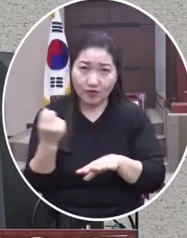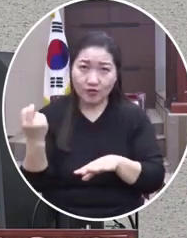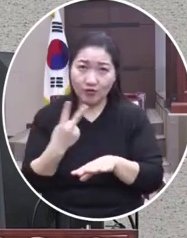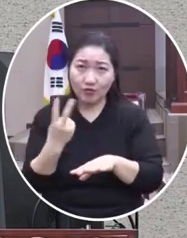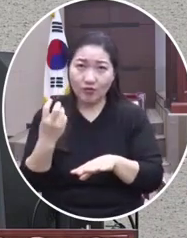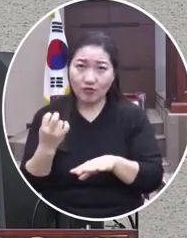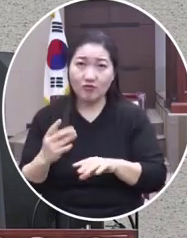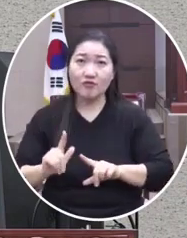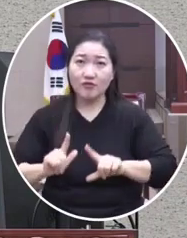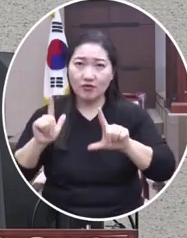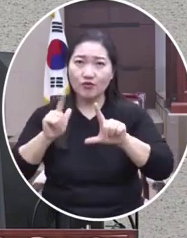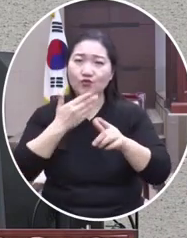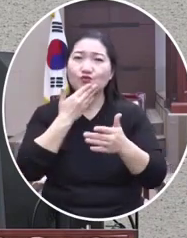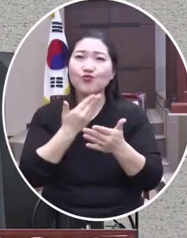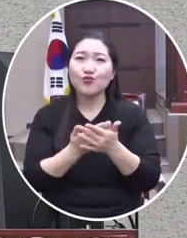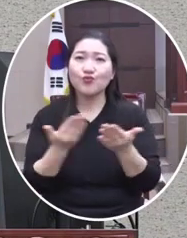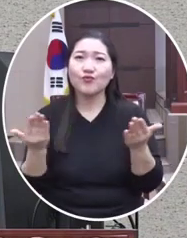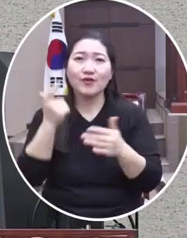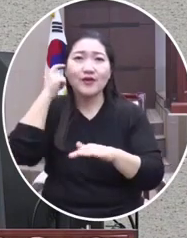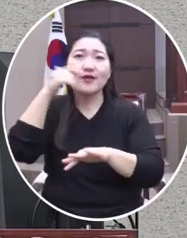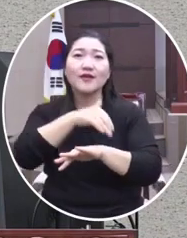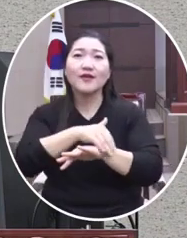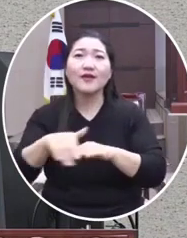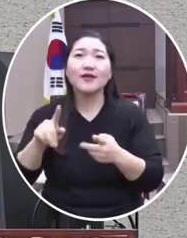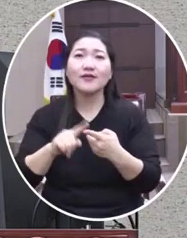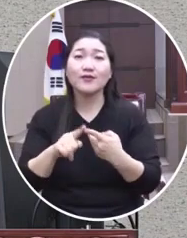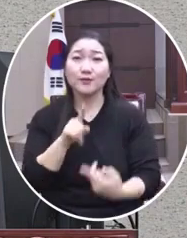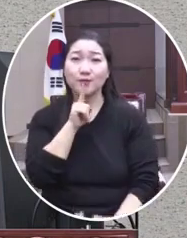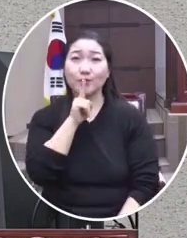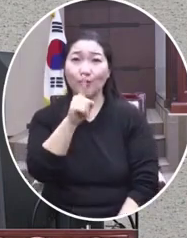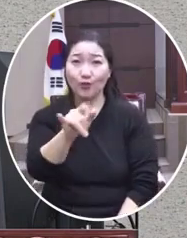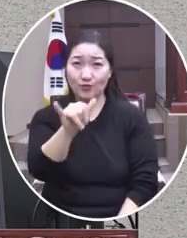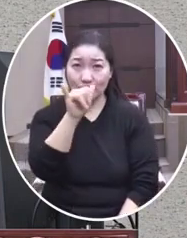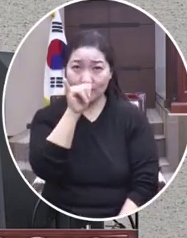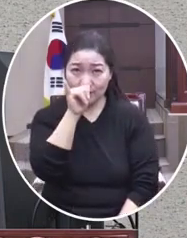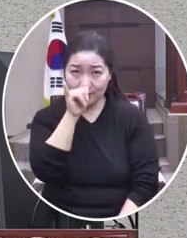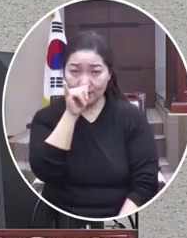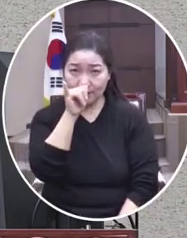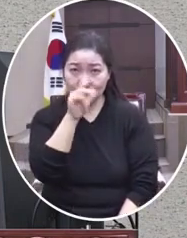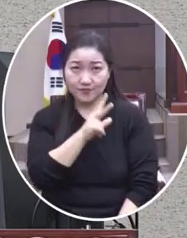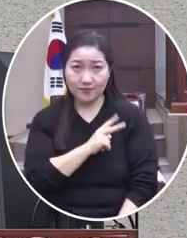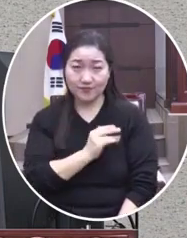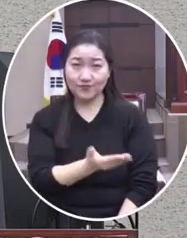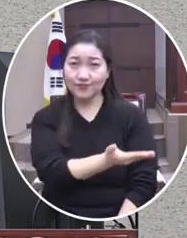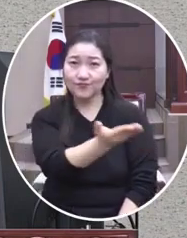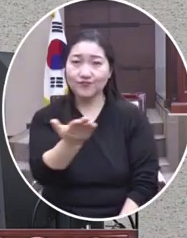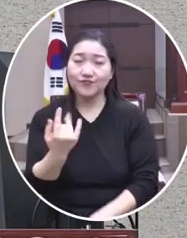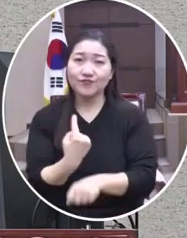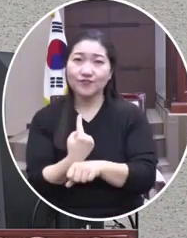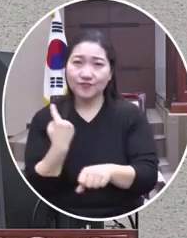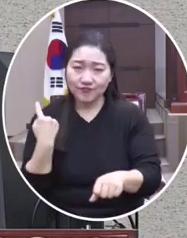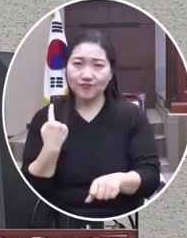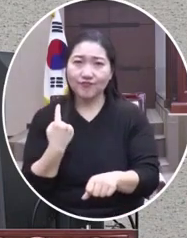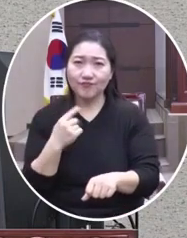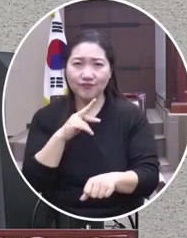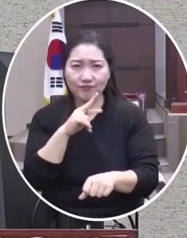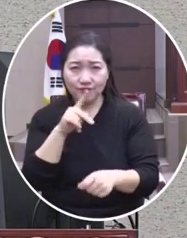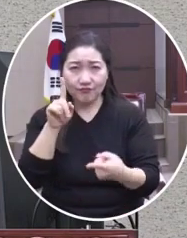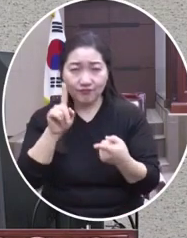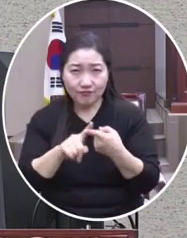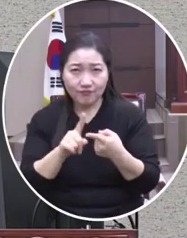2024년 주요 업무 교회관에 대한 보고가 있습니다 의원님들께서는 전년도 지적했던